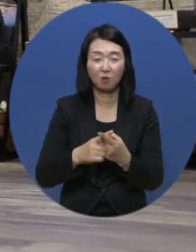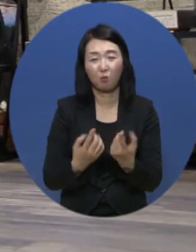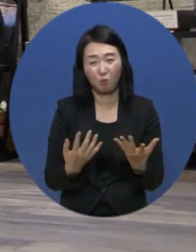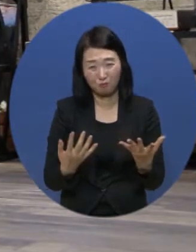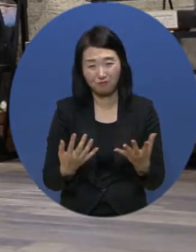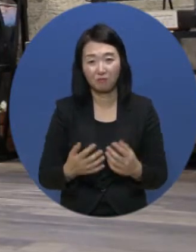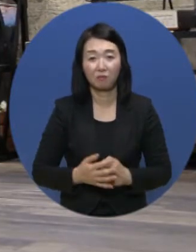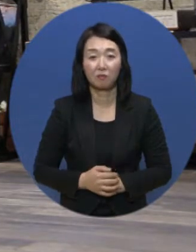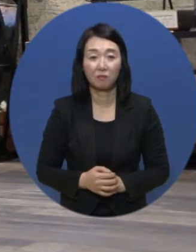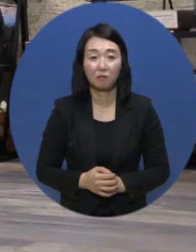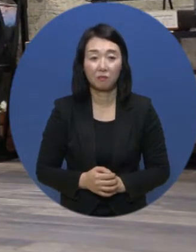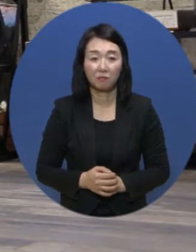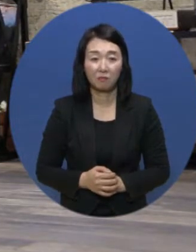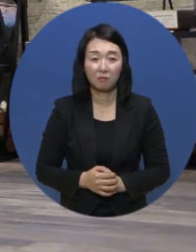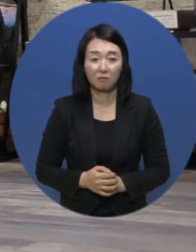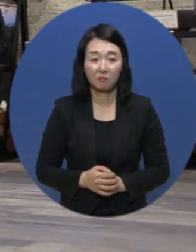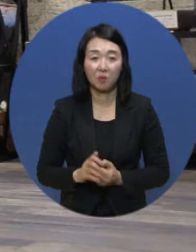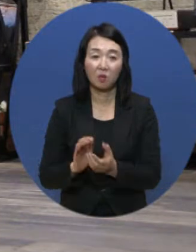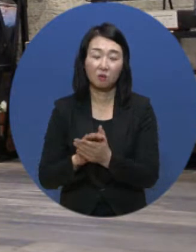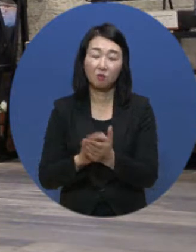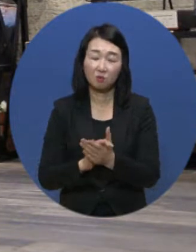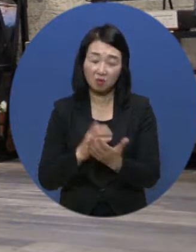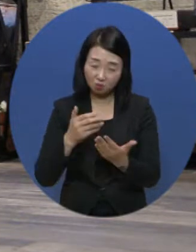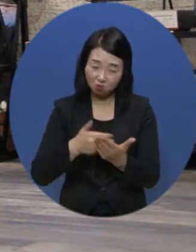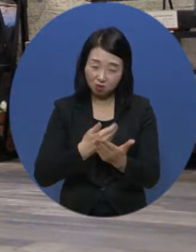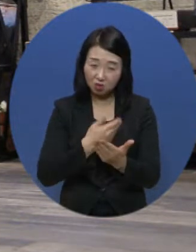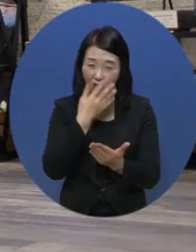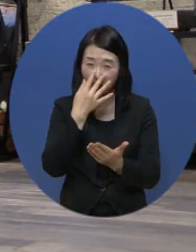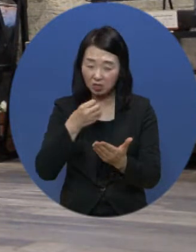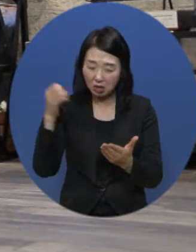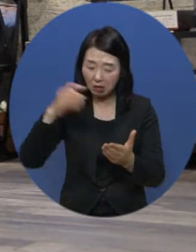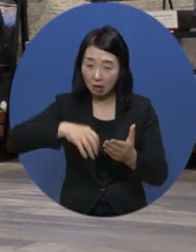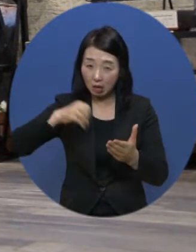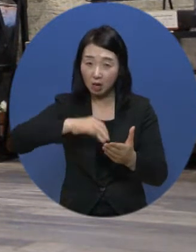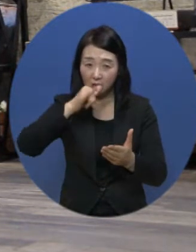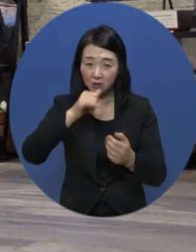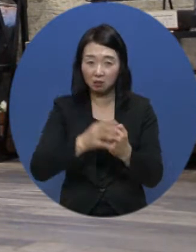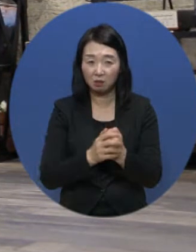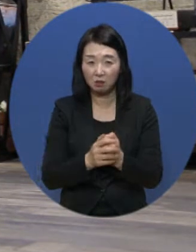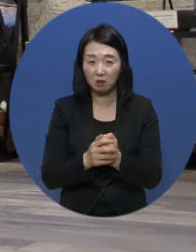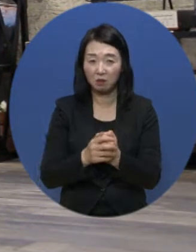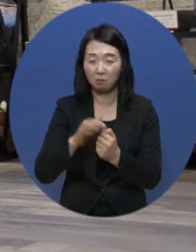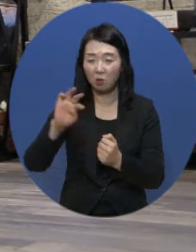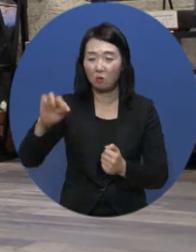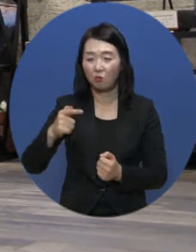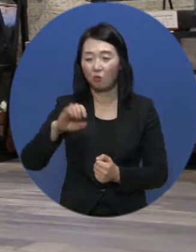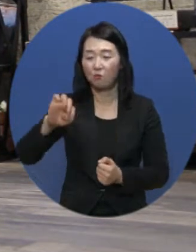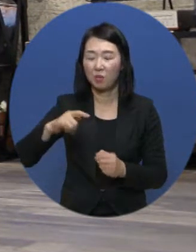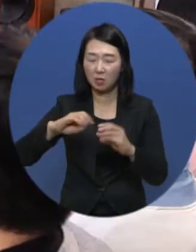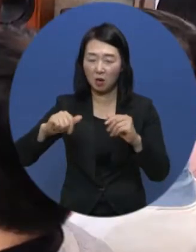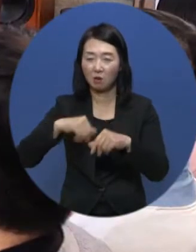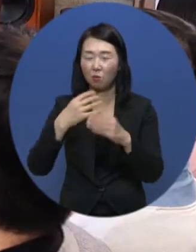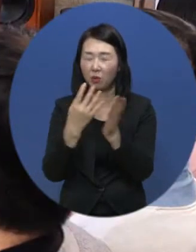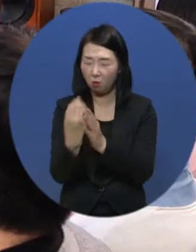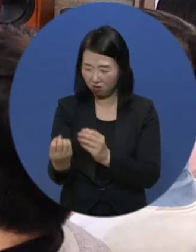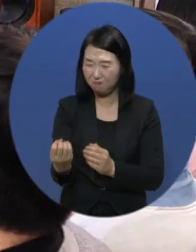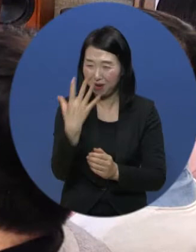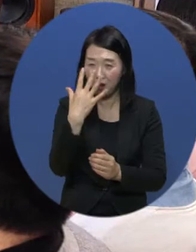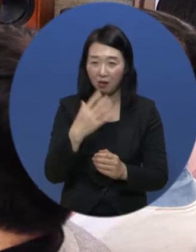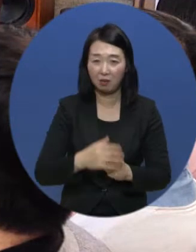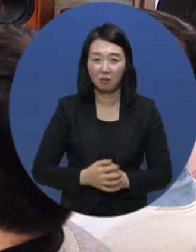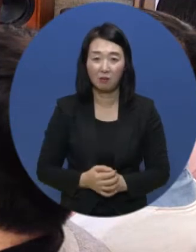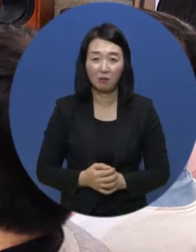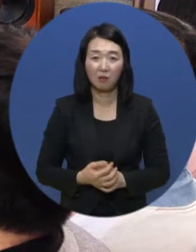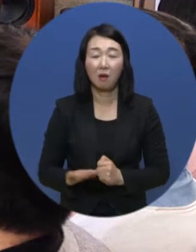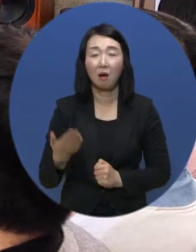아이들은 제 국그릇에 쓰레기를 넣고 분필가루를 모아다 제 얼굴에 쏟아 부었습니다. 그래도